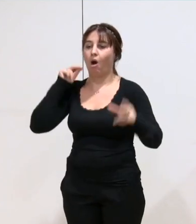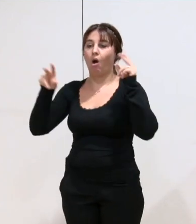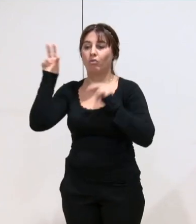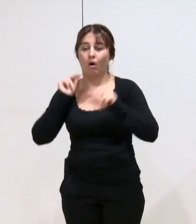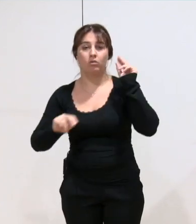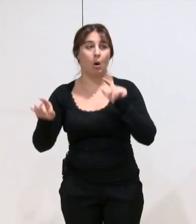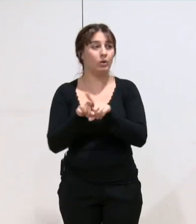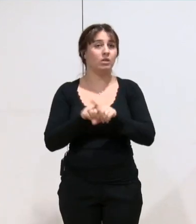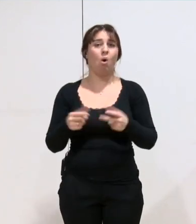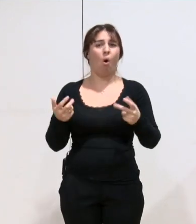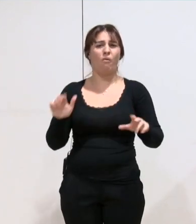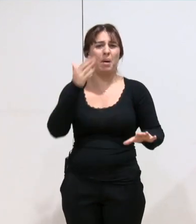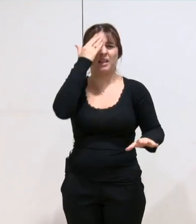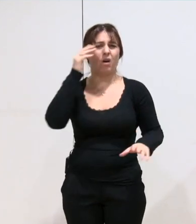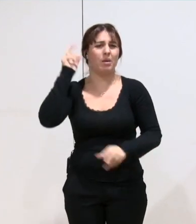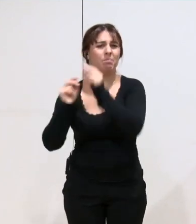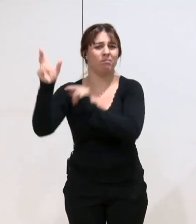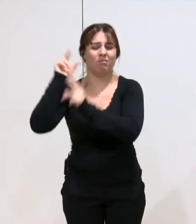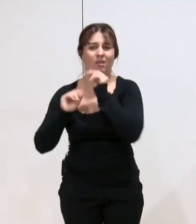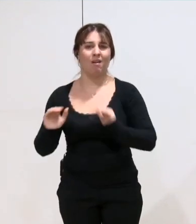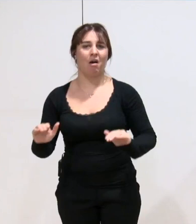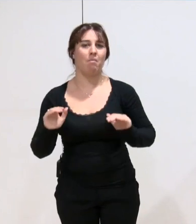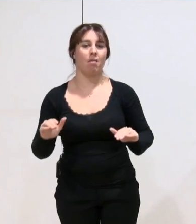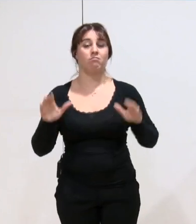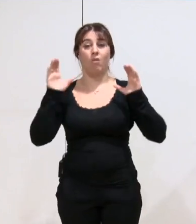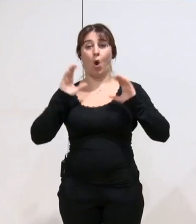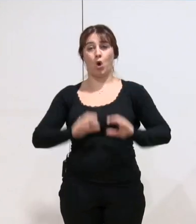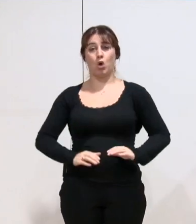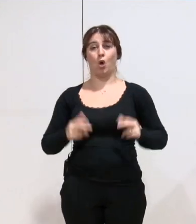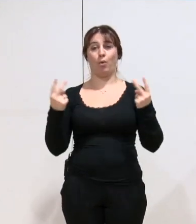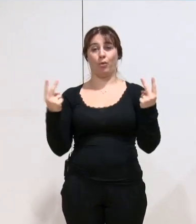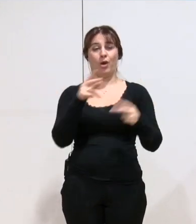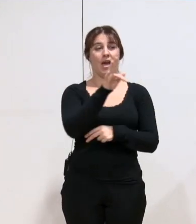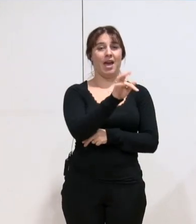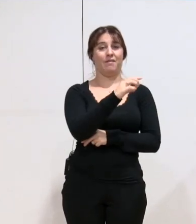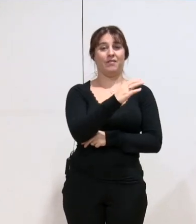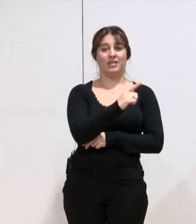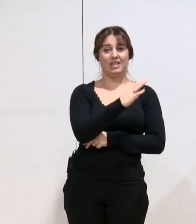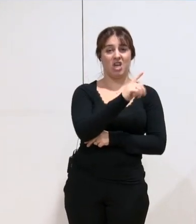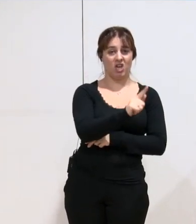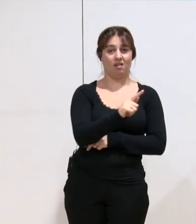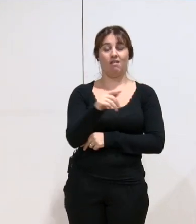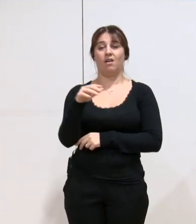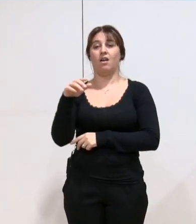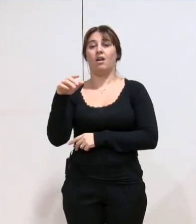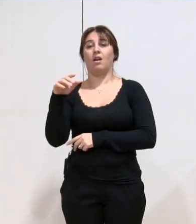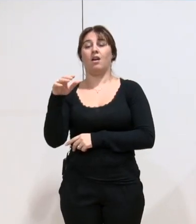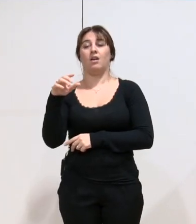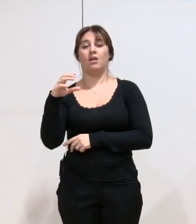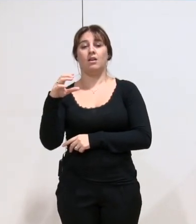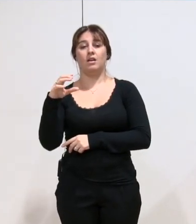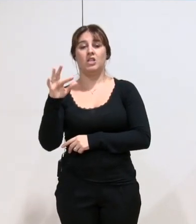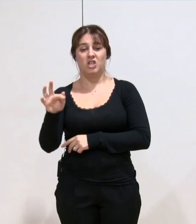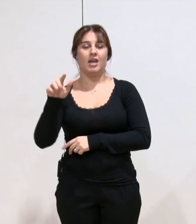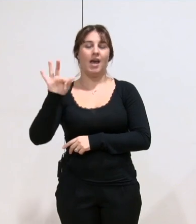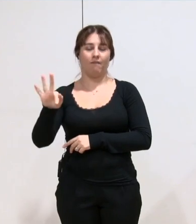sans qu'on les sollicite, entre les deux grands clubs que sont le FCG et le GF38, j'ai une simple question. Où